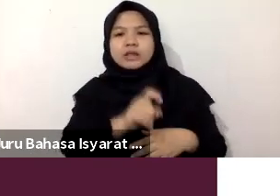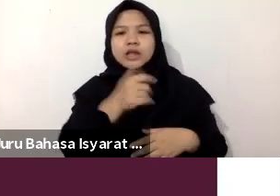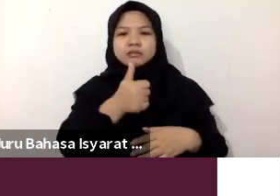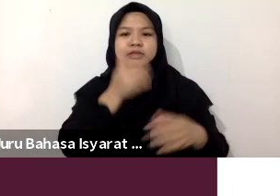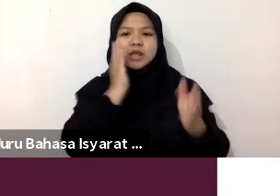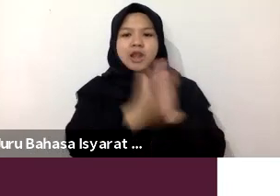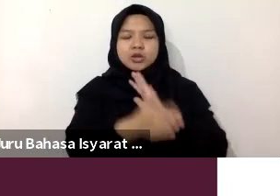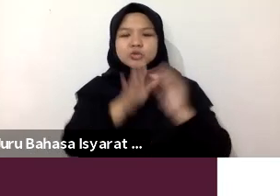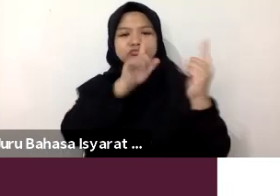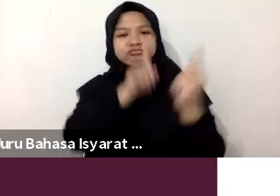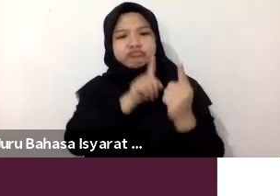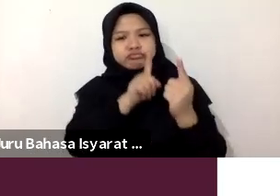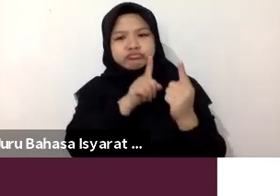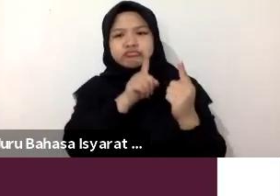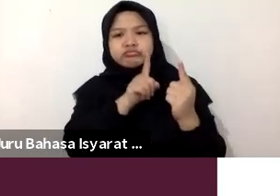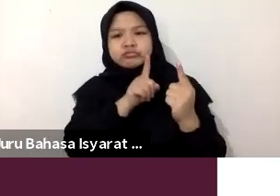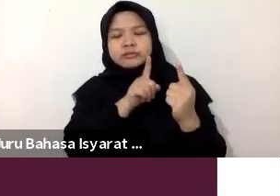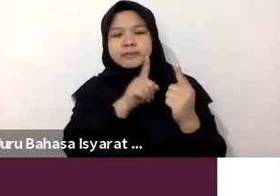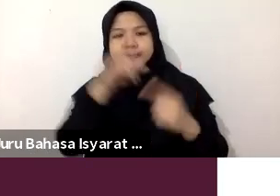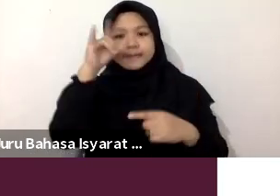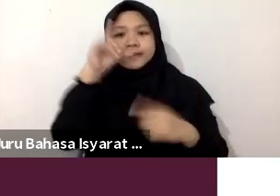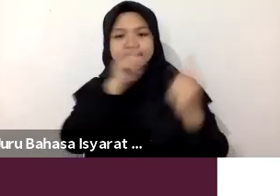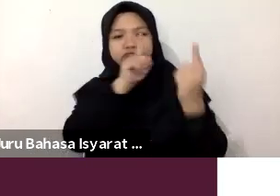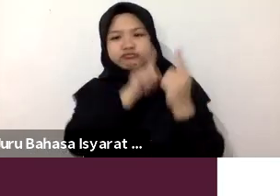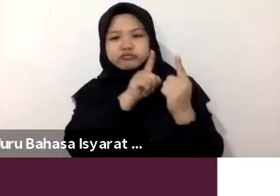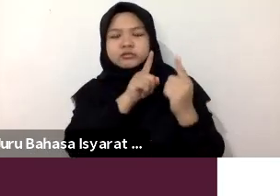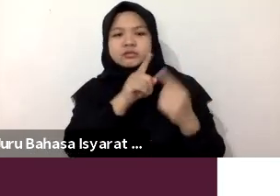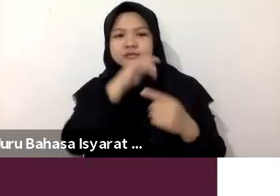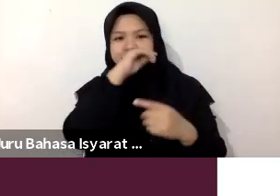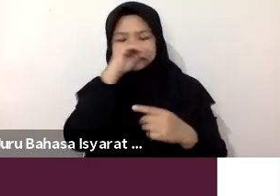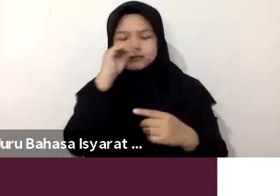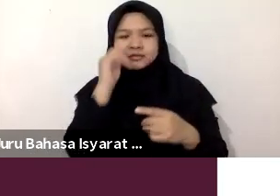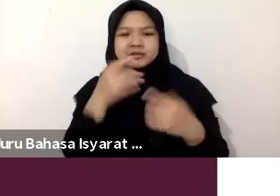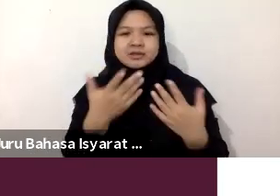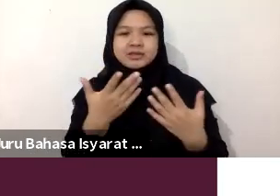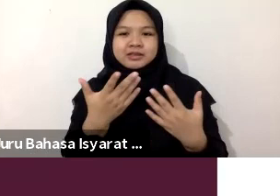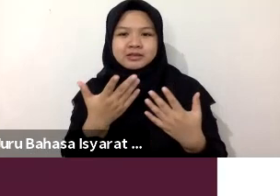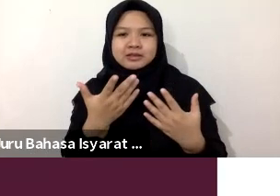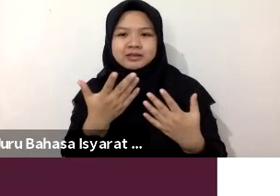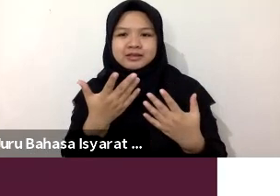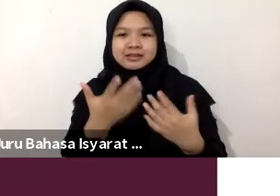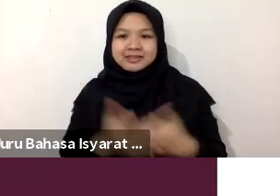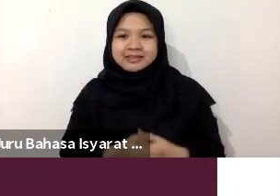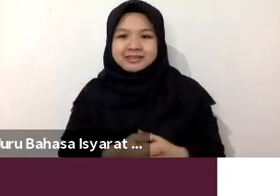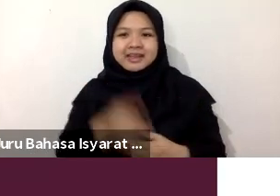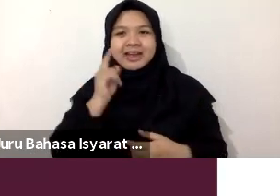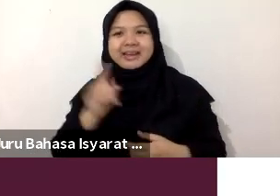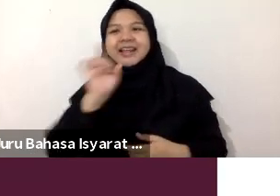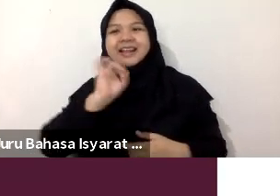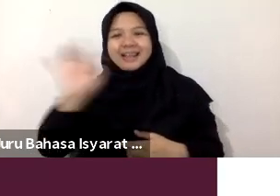langsung tatap muka di IG maksudnya. Ini nggak boleh promosi ya? Atau apa ya yang lain ya? Maaf, salah. Ada yang